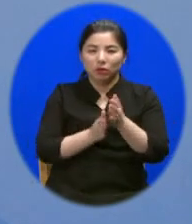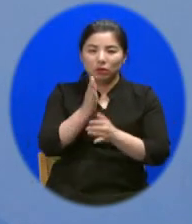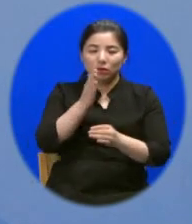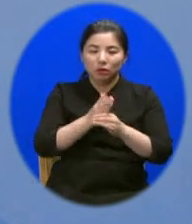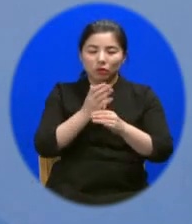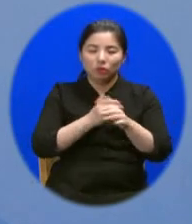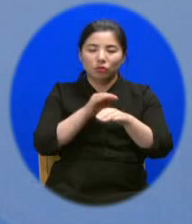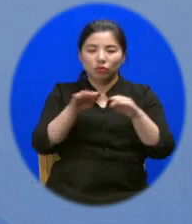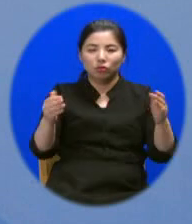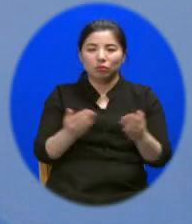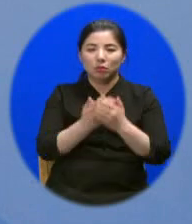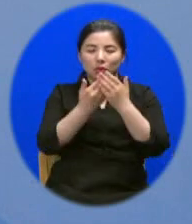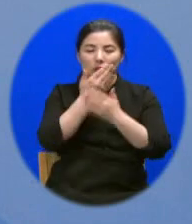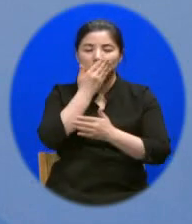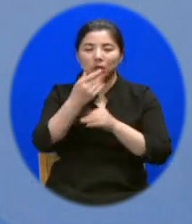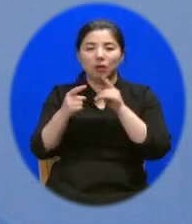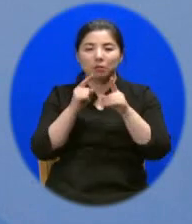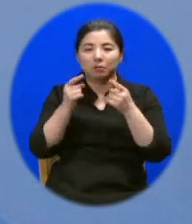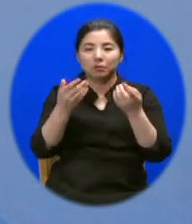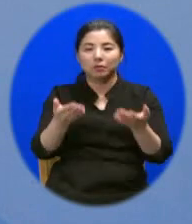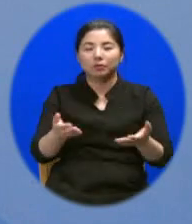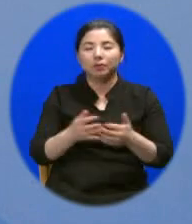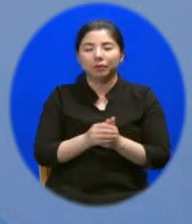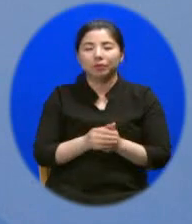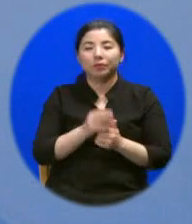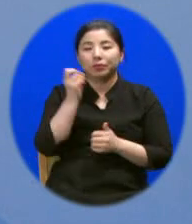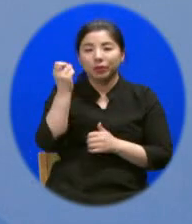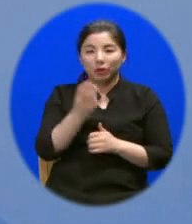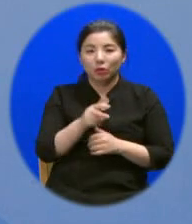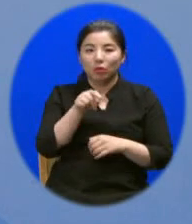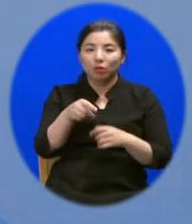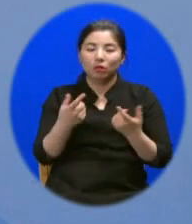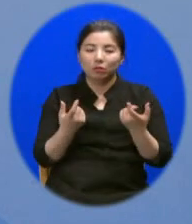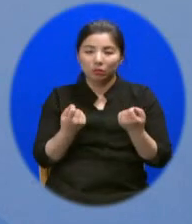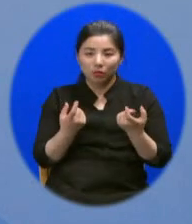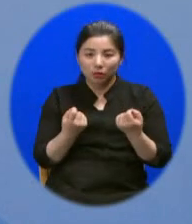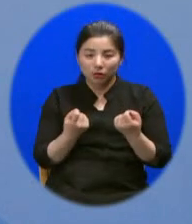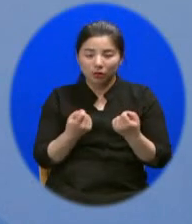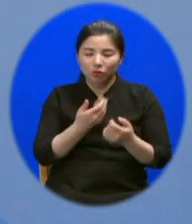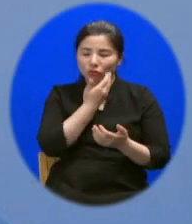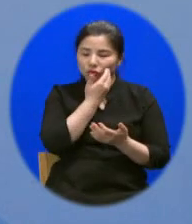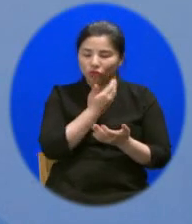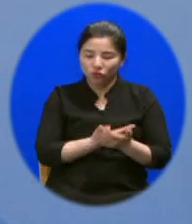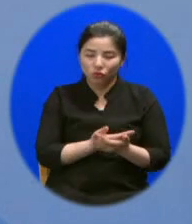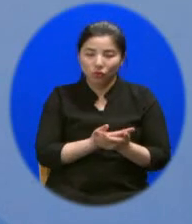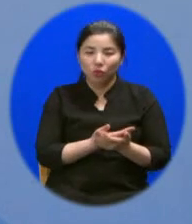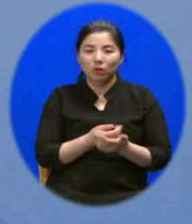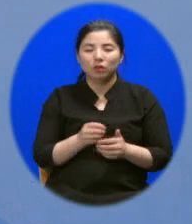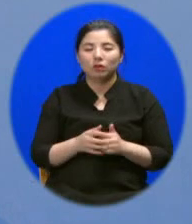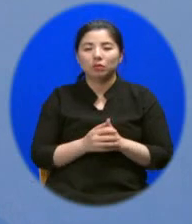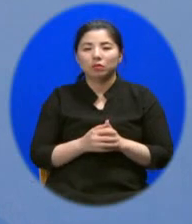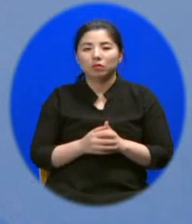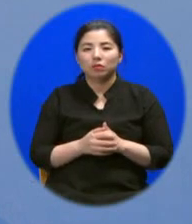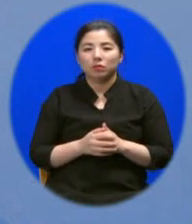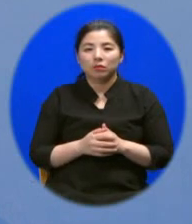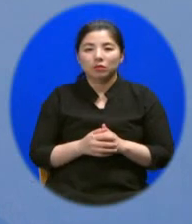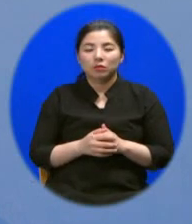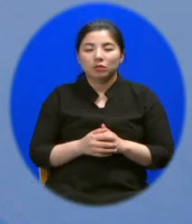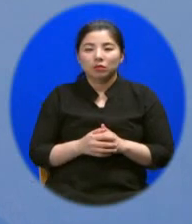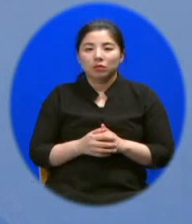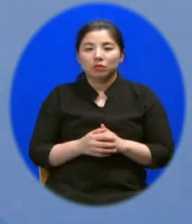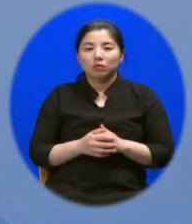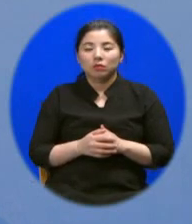발전이 이루어진다 이런 말씀을 드리고요 그것과 또 마찬가지 제 비중이 있는 그런 같은 으 그